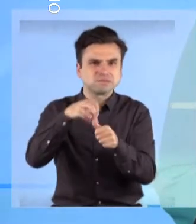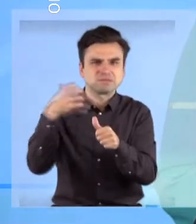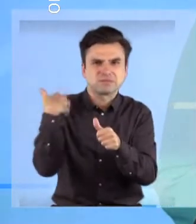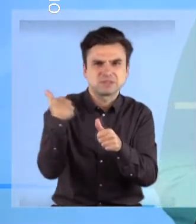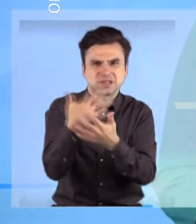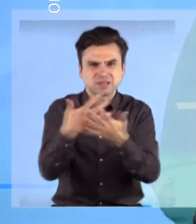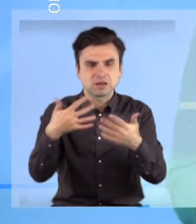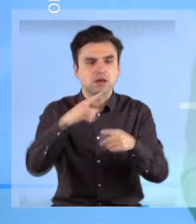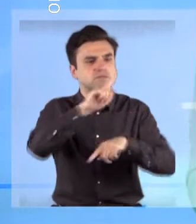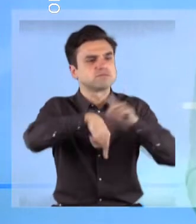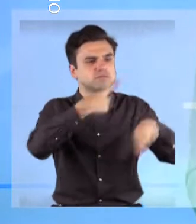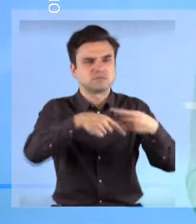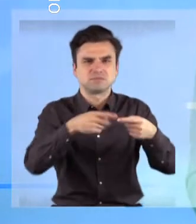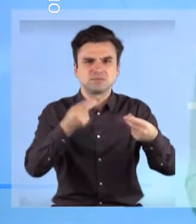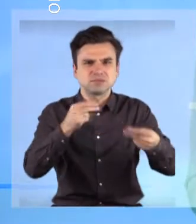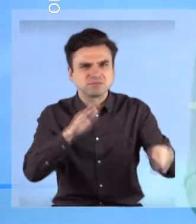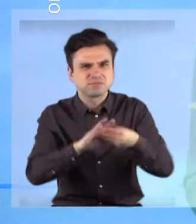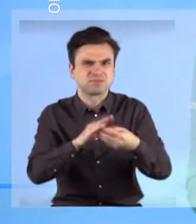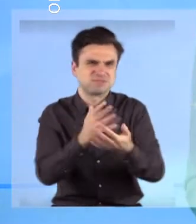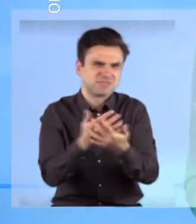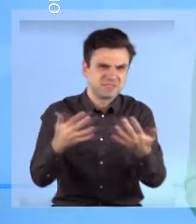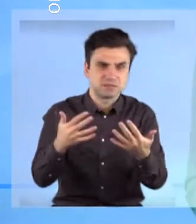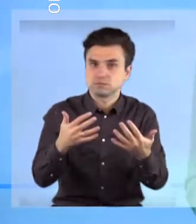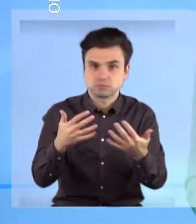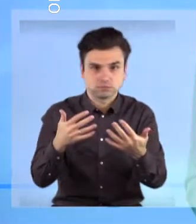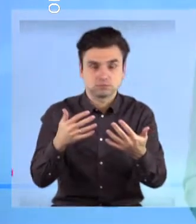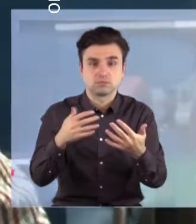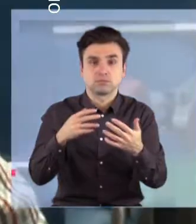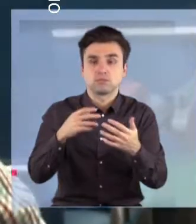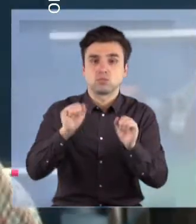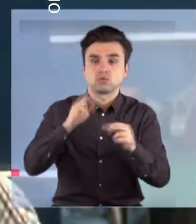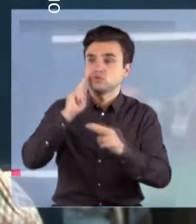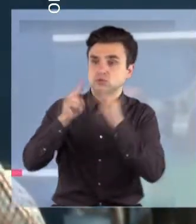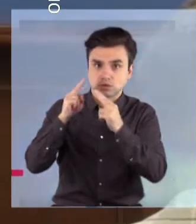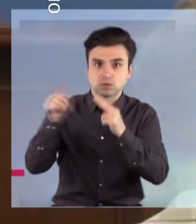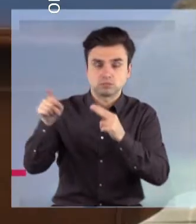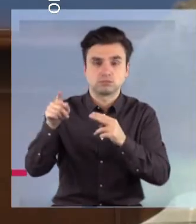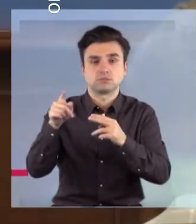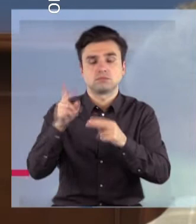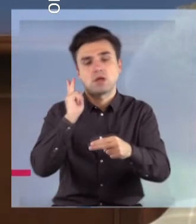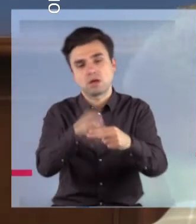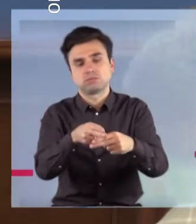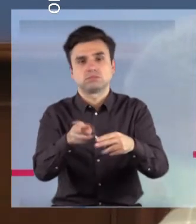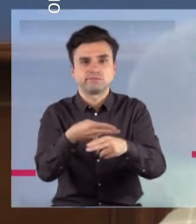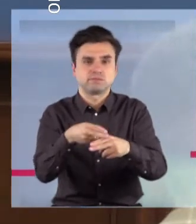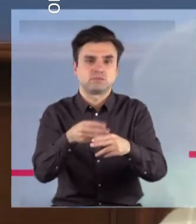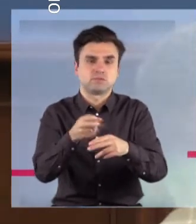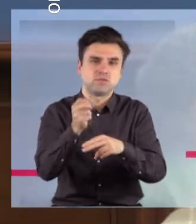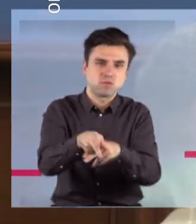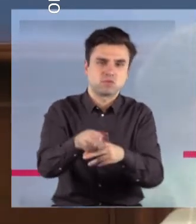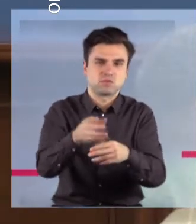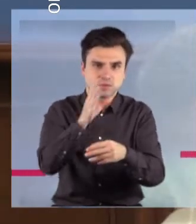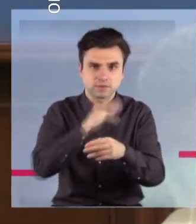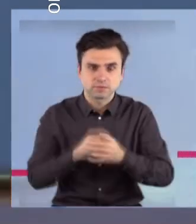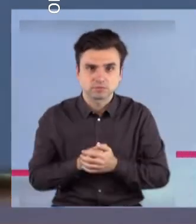Про це заявив голова уряду Олексій Гончарук. Підприємців будуть оберігати від незаконного впливу представників влади.